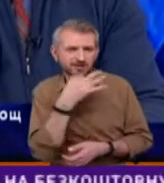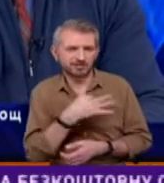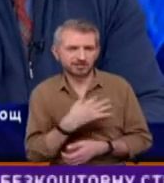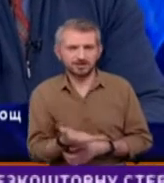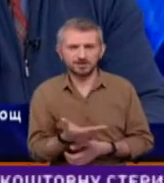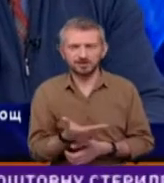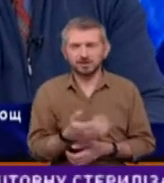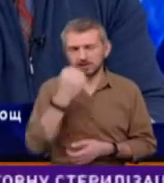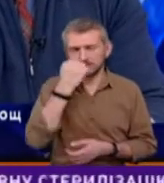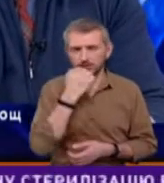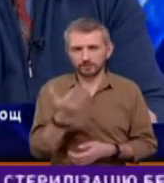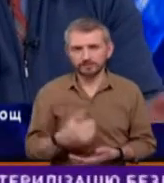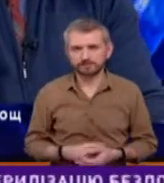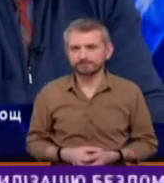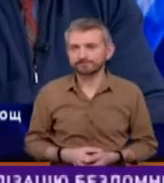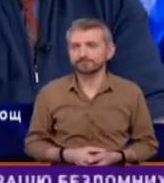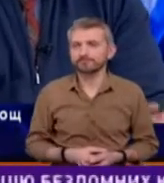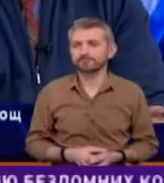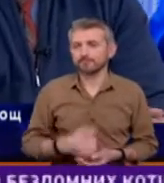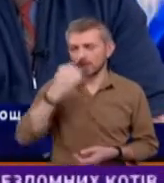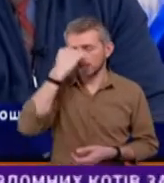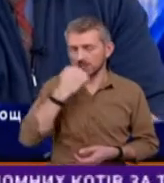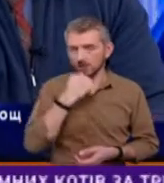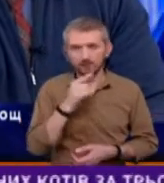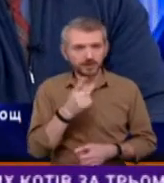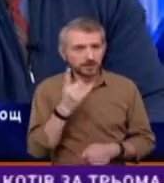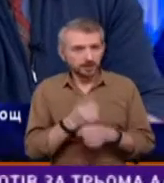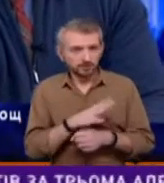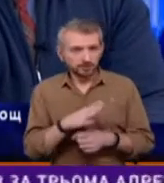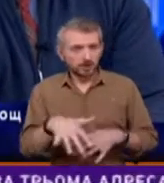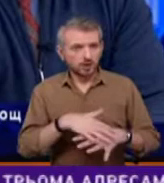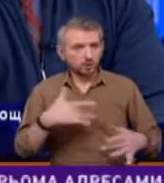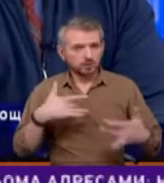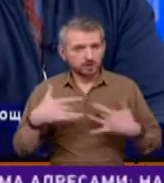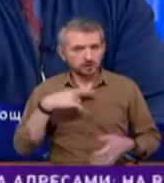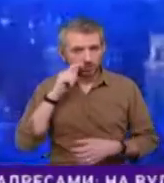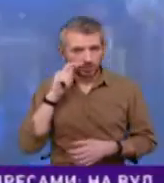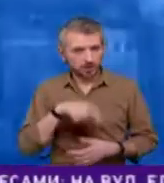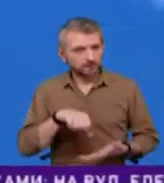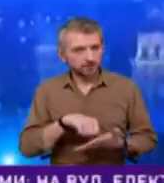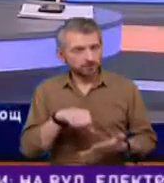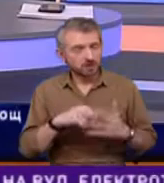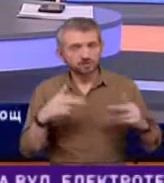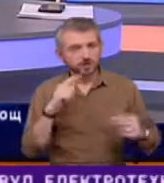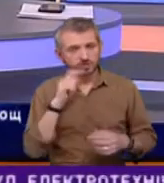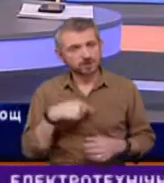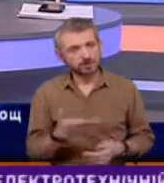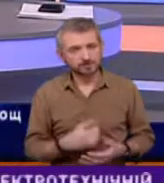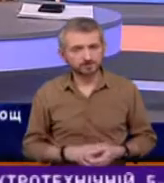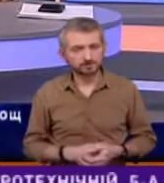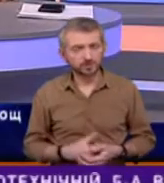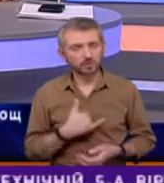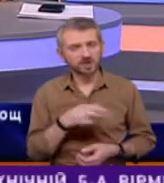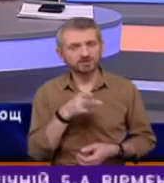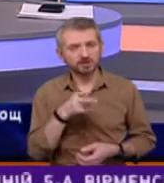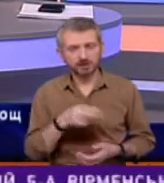називати в ефірі. Дякую вам. Дякую, пане. Дякую, дякую. Пане. Ви не забороняйте народним артистам України виступати в Палаці. Значить, я вам скажу, що ми... дві